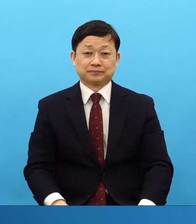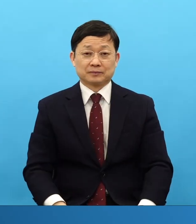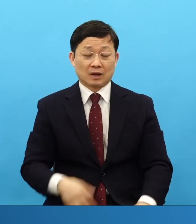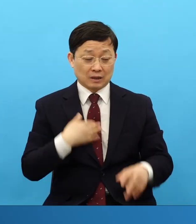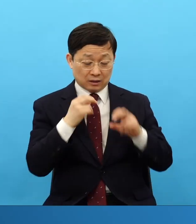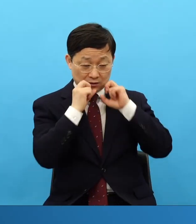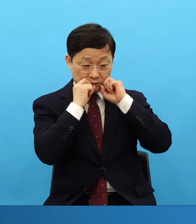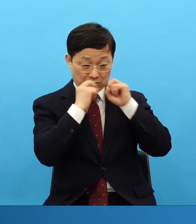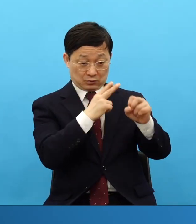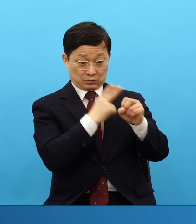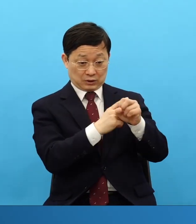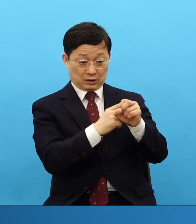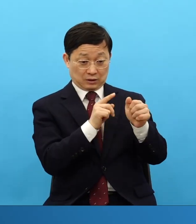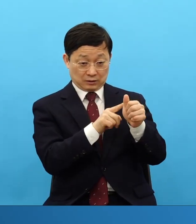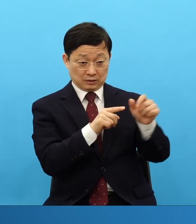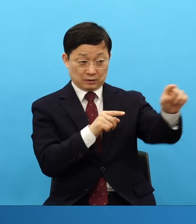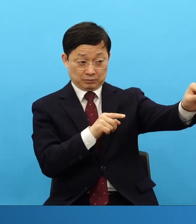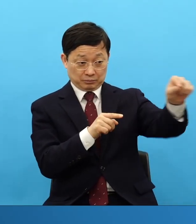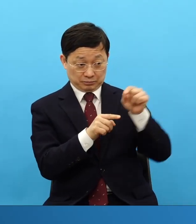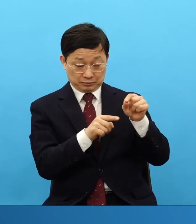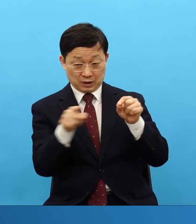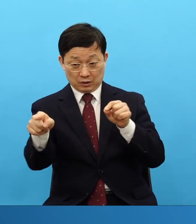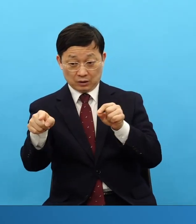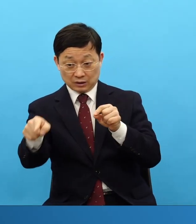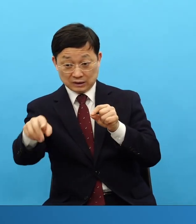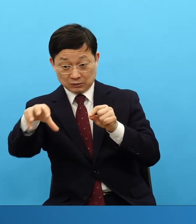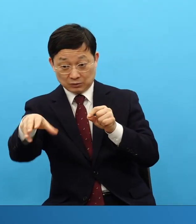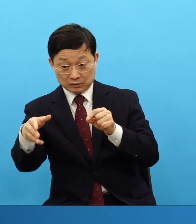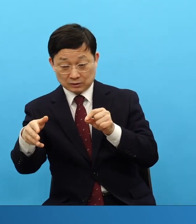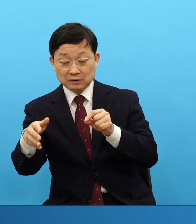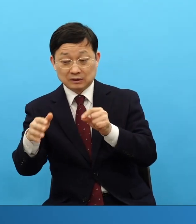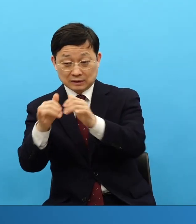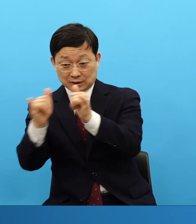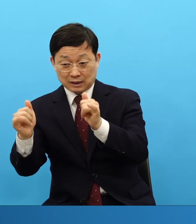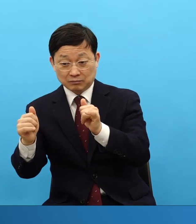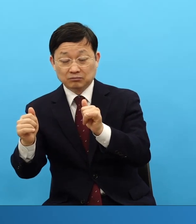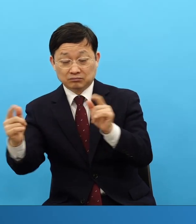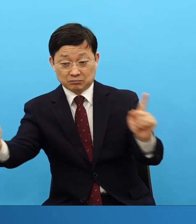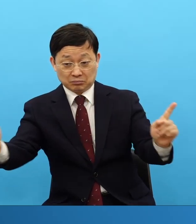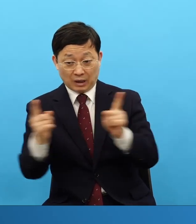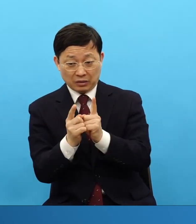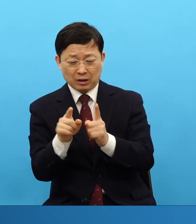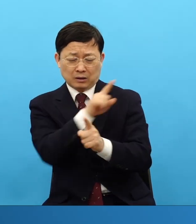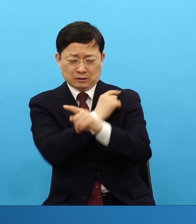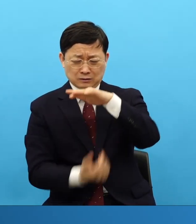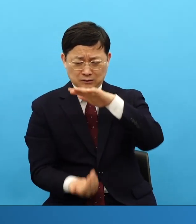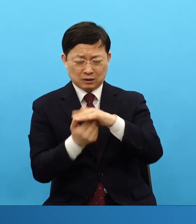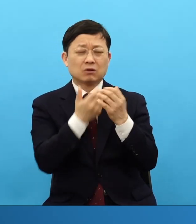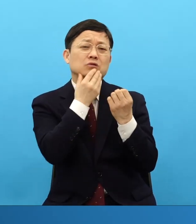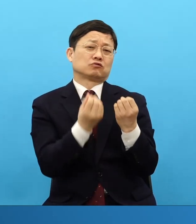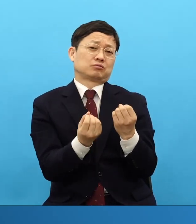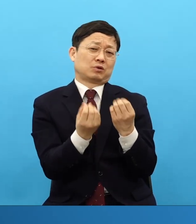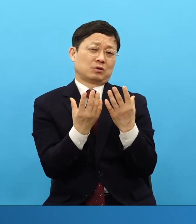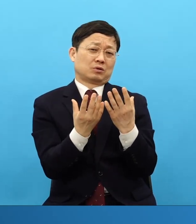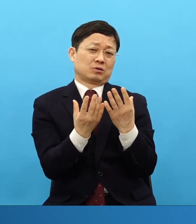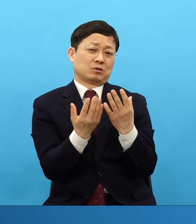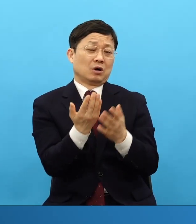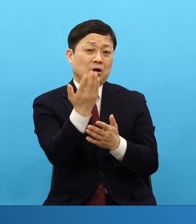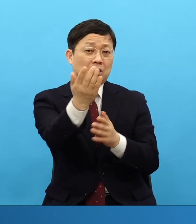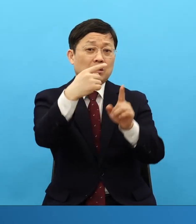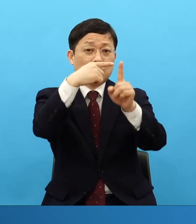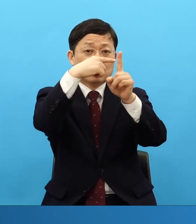만드세요. When you go back and you meet with the missionaries in your missions field, make it the greatest meeting. 여러분 돌아가시거든 여러분 교회